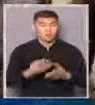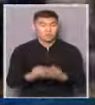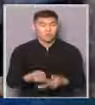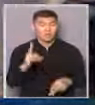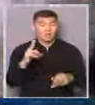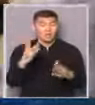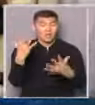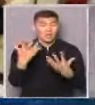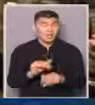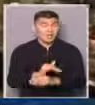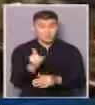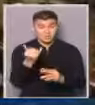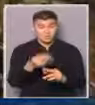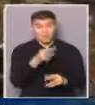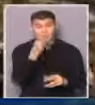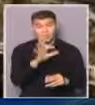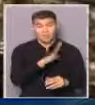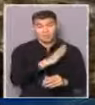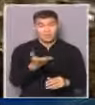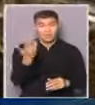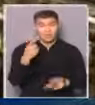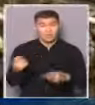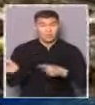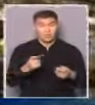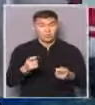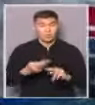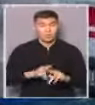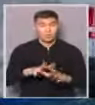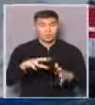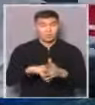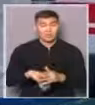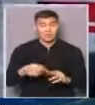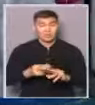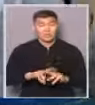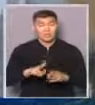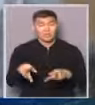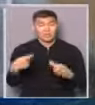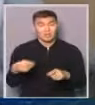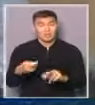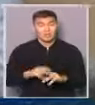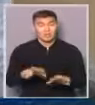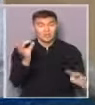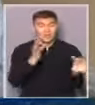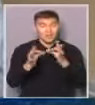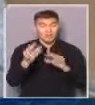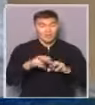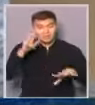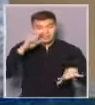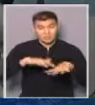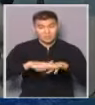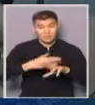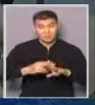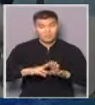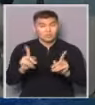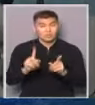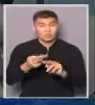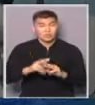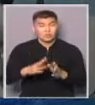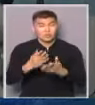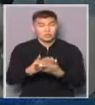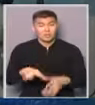окончательно исчезнет. Об этом заявил бывший руководитель управления по контролю за продуктами и лекарствами этой страны. Оказалось, что